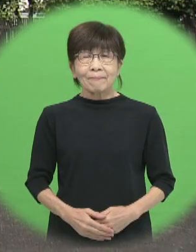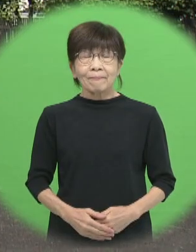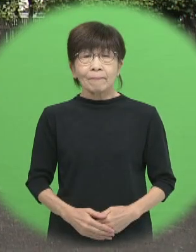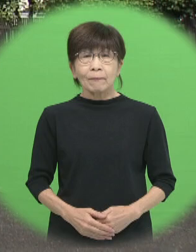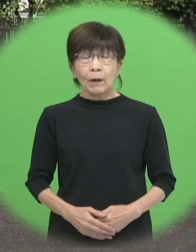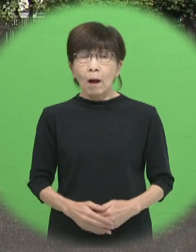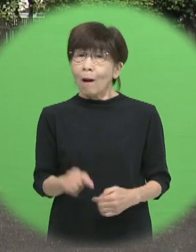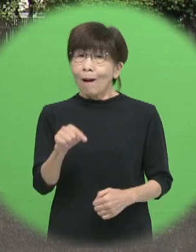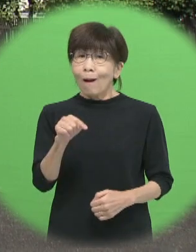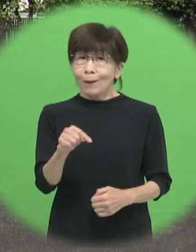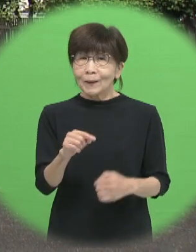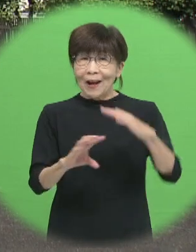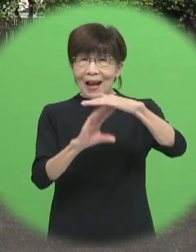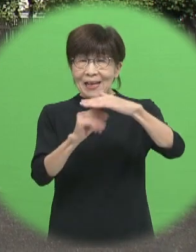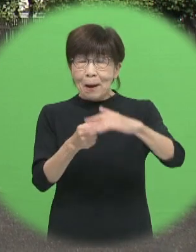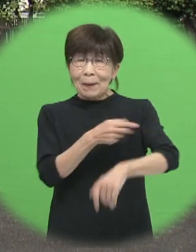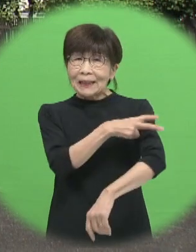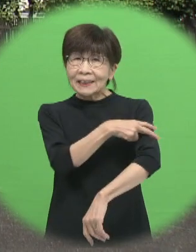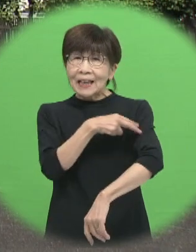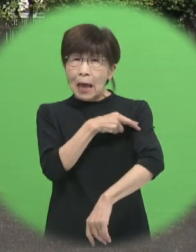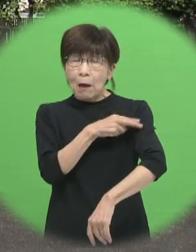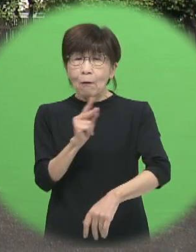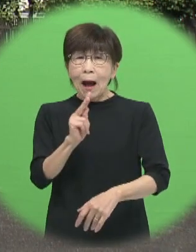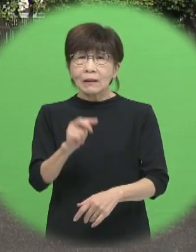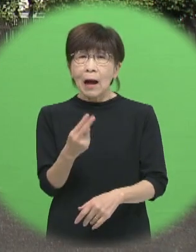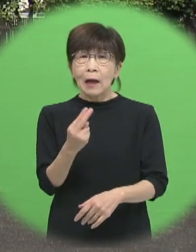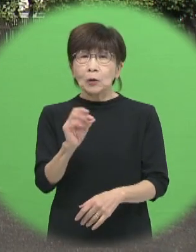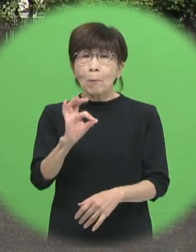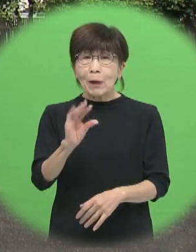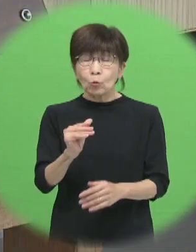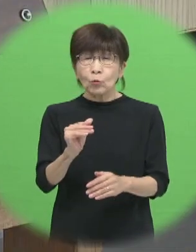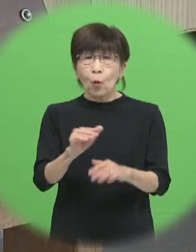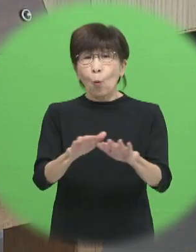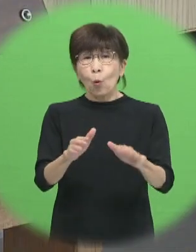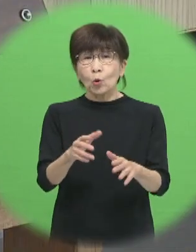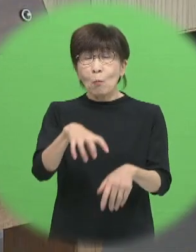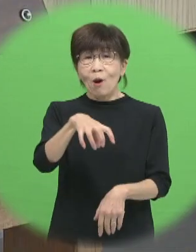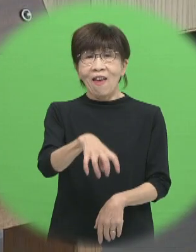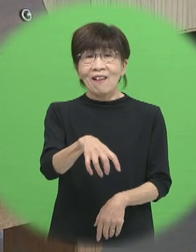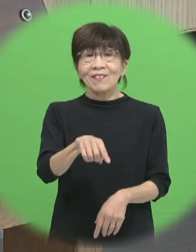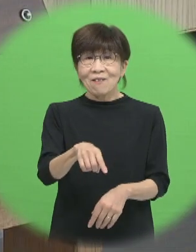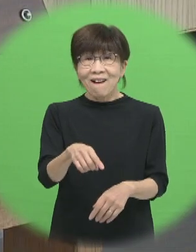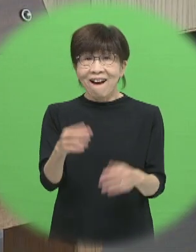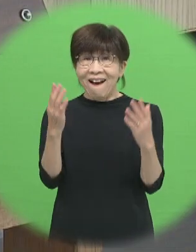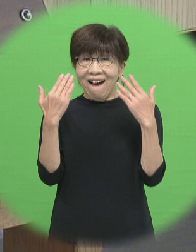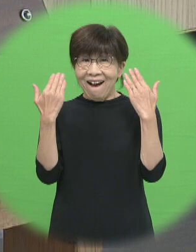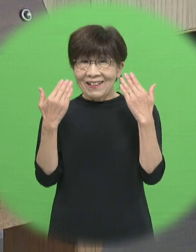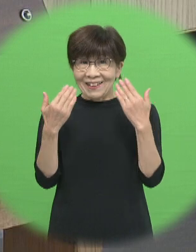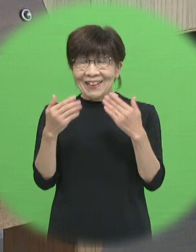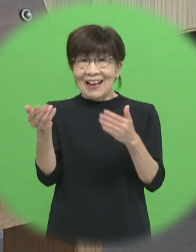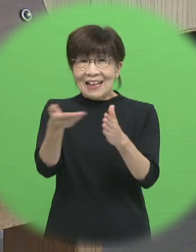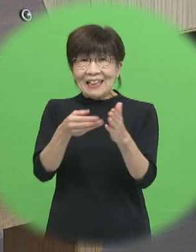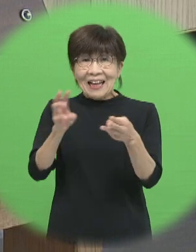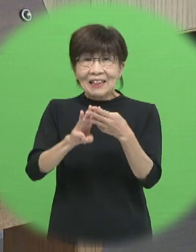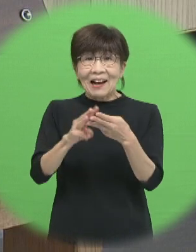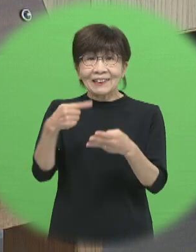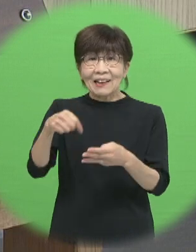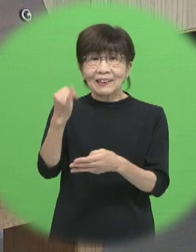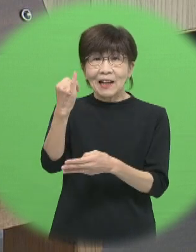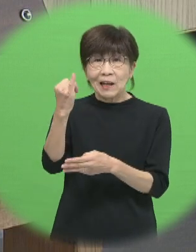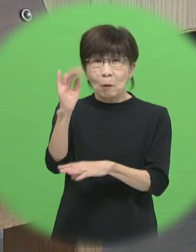こちらの山梨英和カートメル子ども園では、この秋に池田雅子さんの研修会を受け